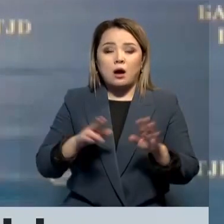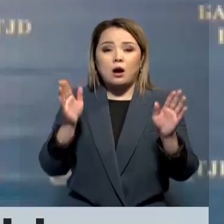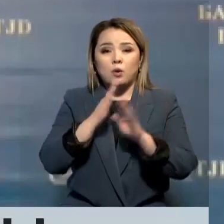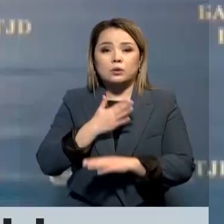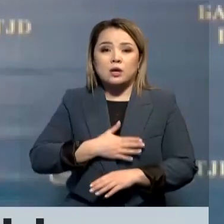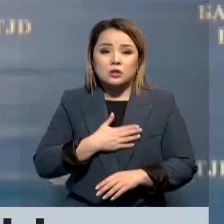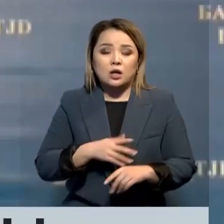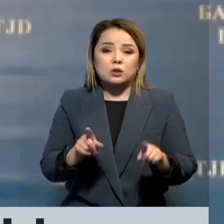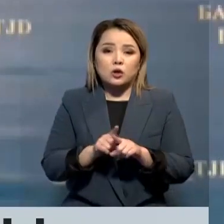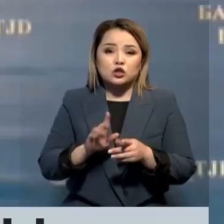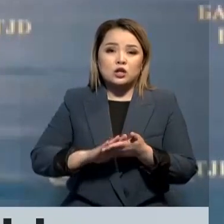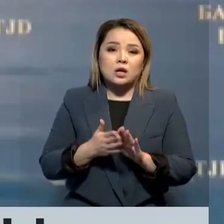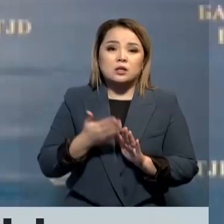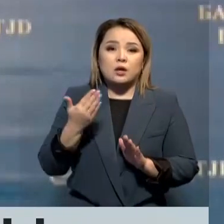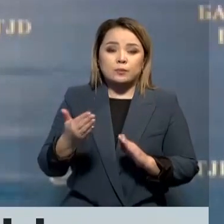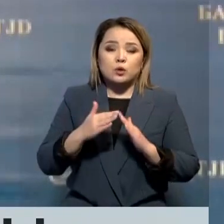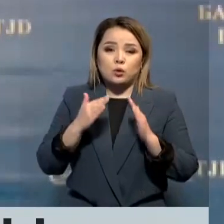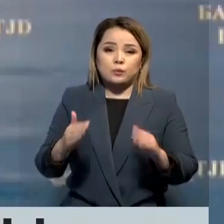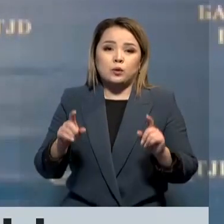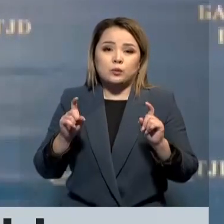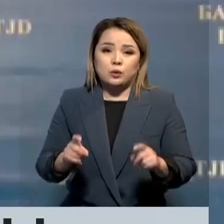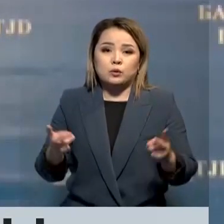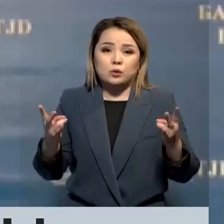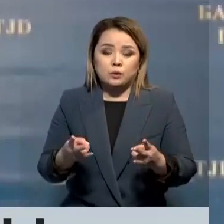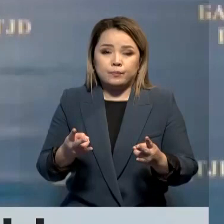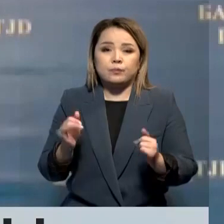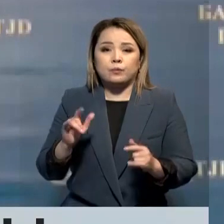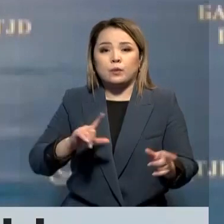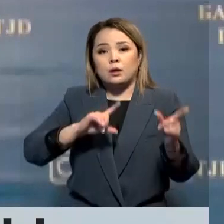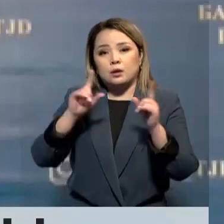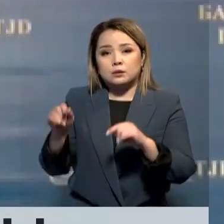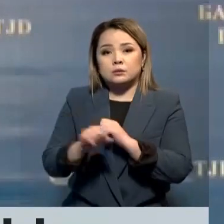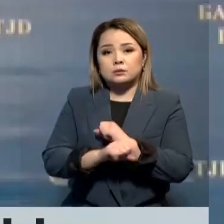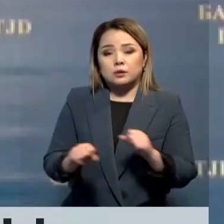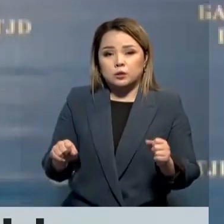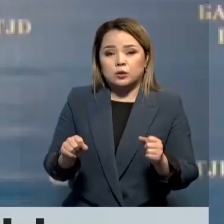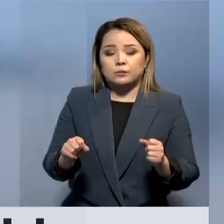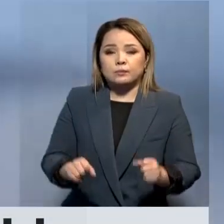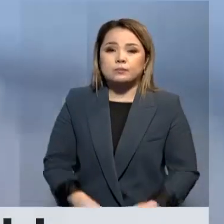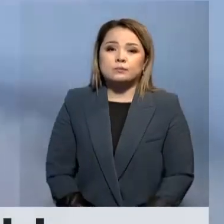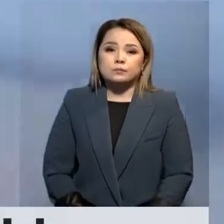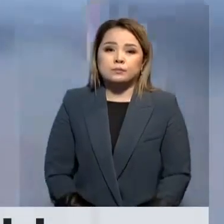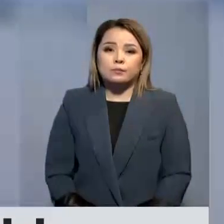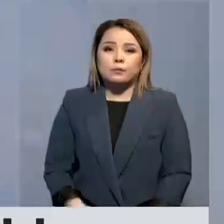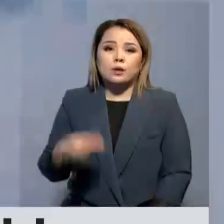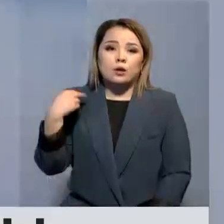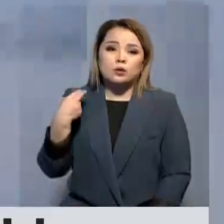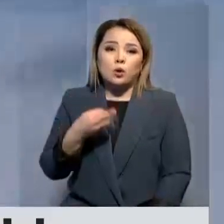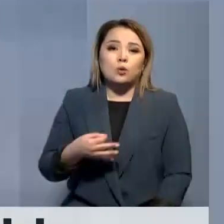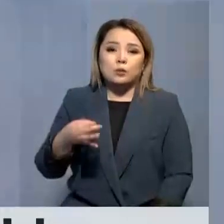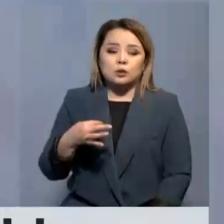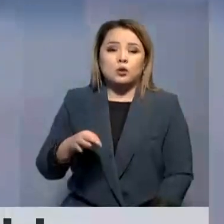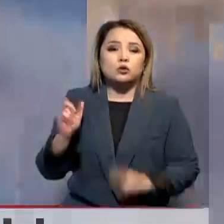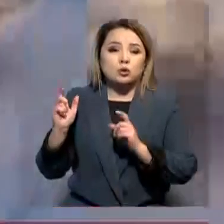райының нашарлаған жағдайда үйде болыңыздар, алыс сапарларға шықпауларыңызды сұраймыз. Ал Ақтөбе облысында